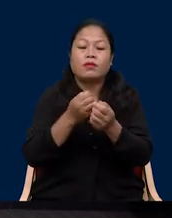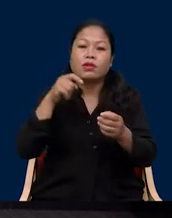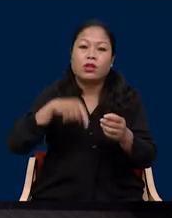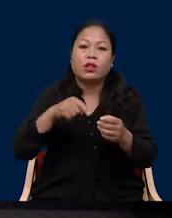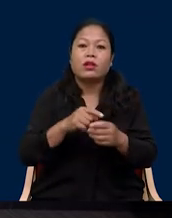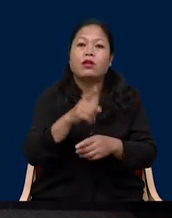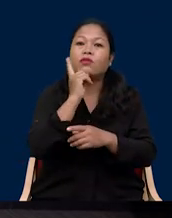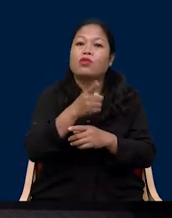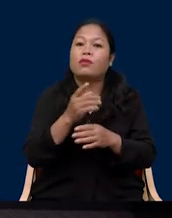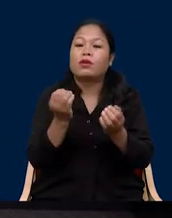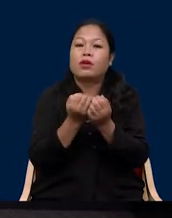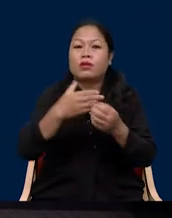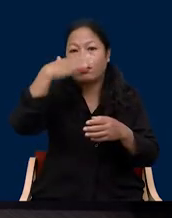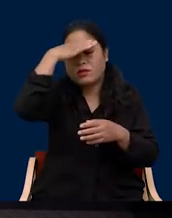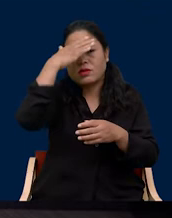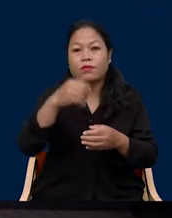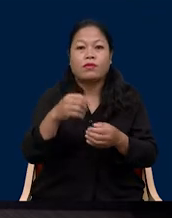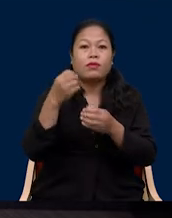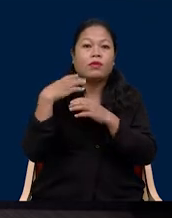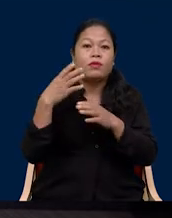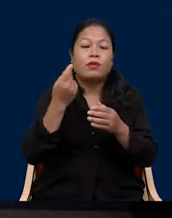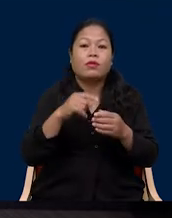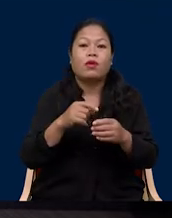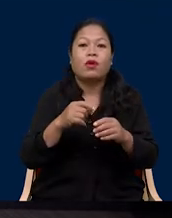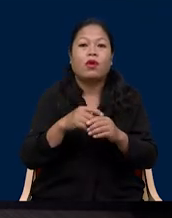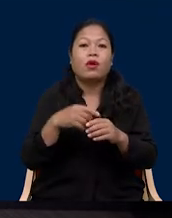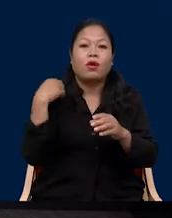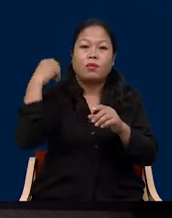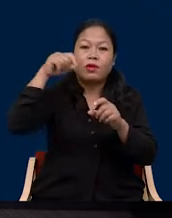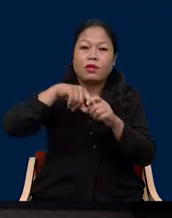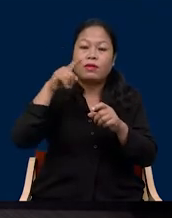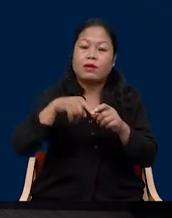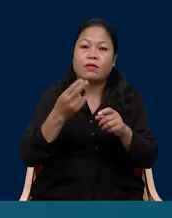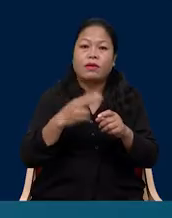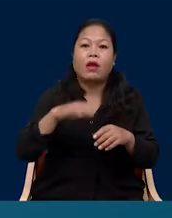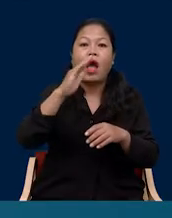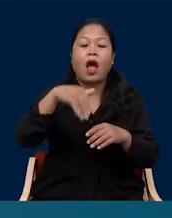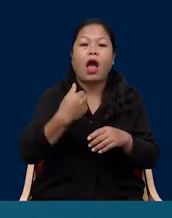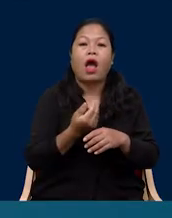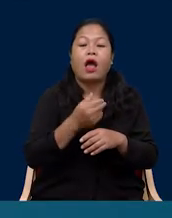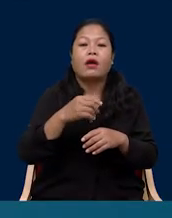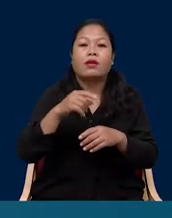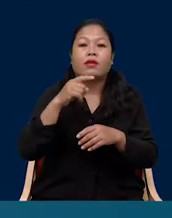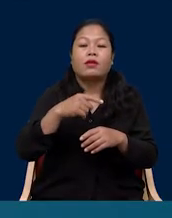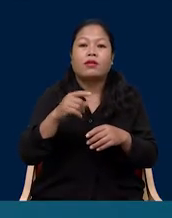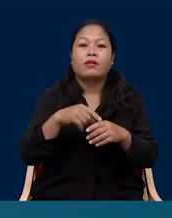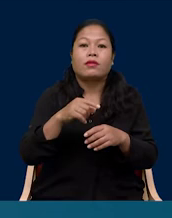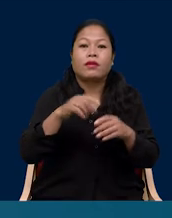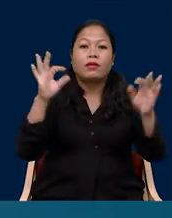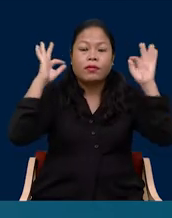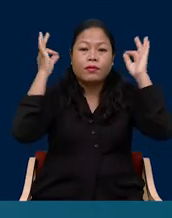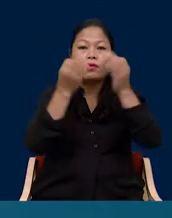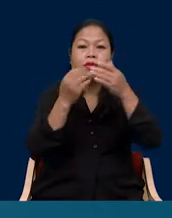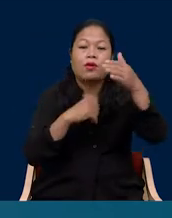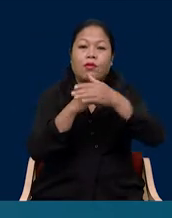कारण तत्काल सम्बोधन गर्नुपर्ने समस्या भोगिरहेका प्रतिनिधि पनि यसमा हुनेछन्। आगामी नोभेम्बरमा विश्वका